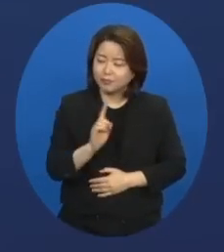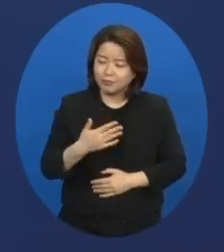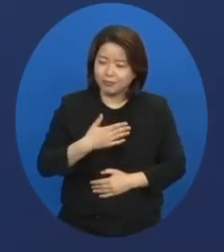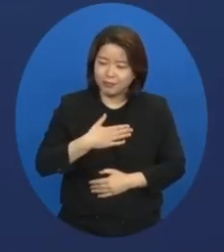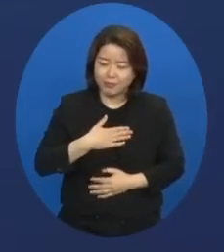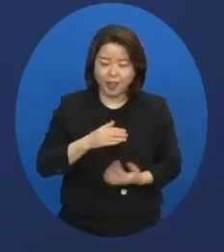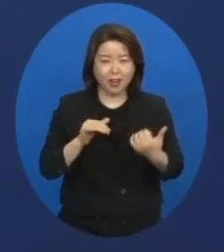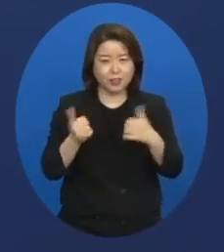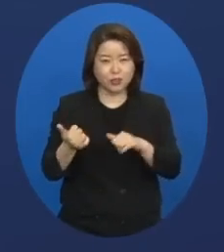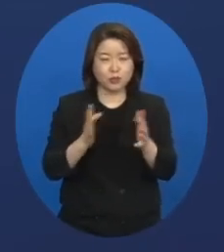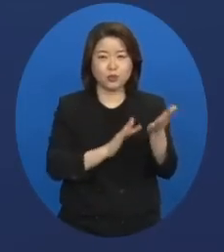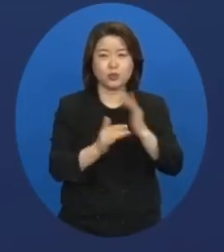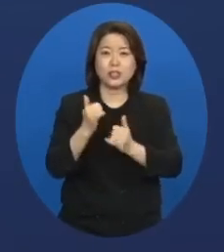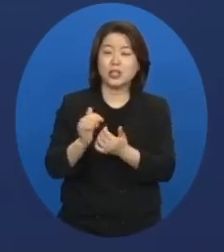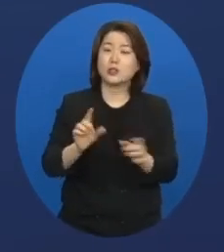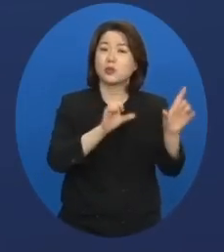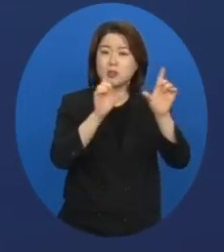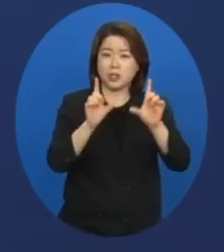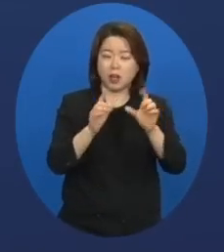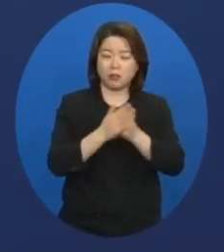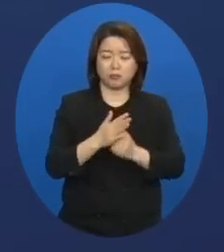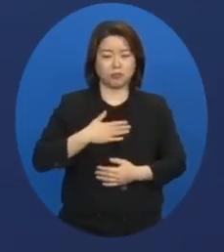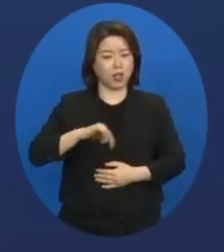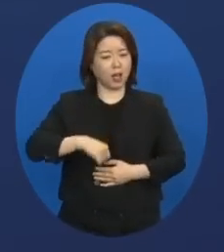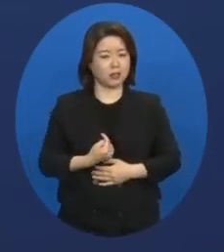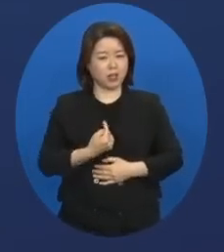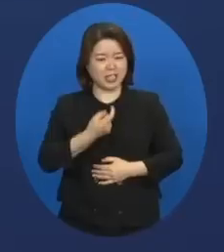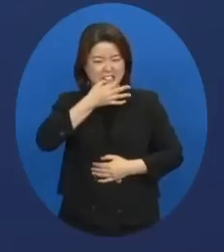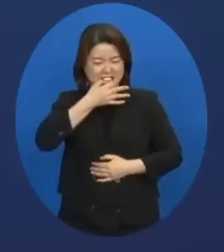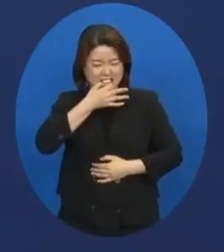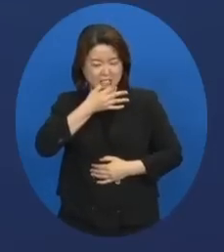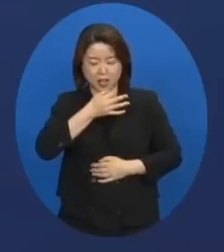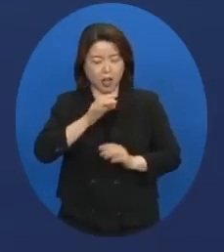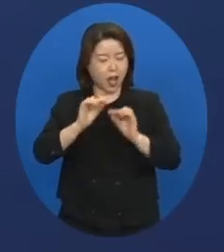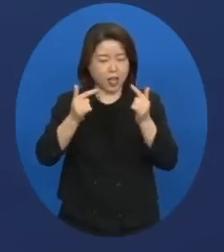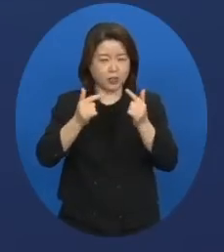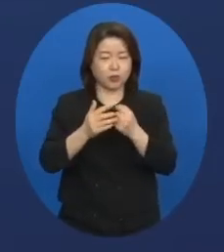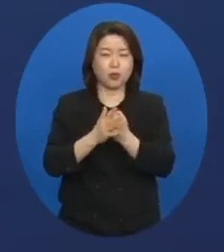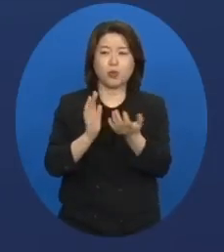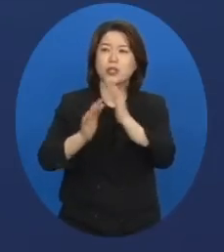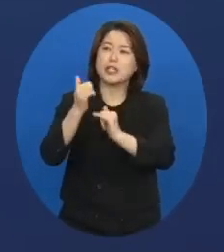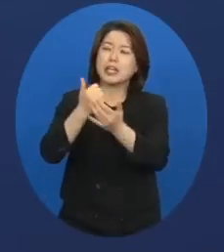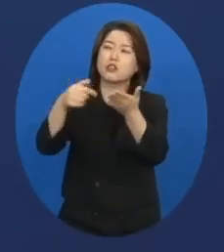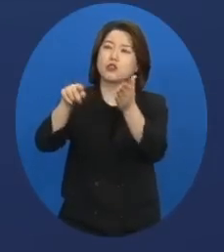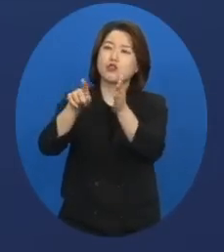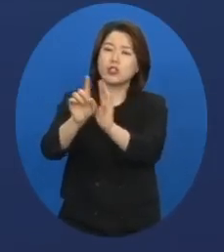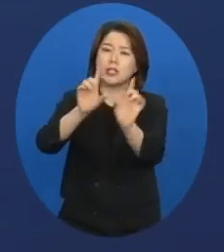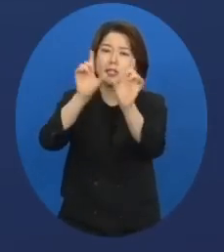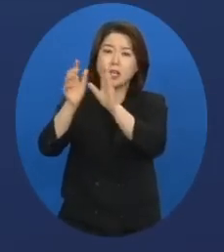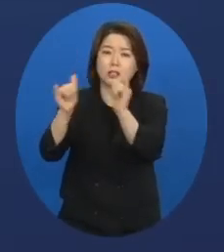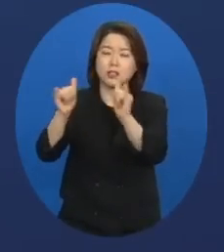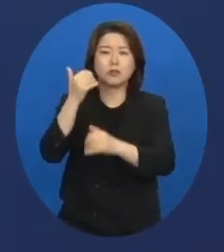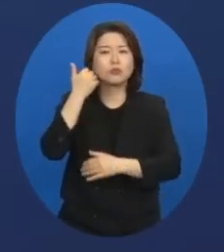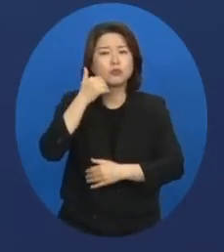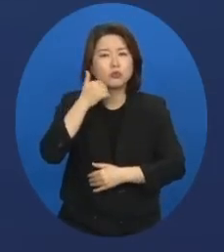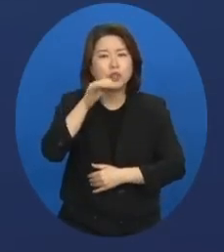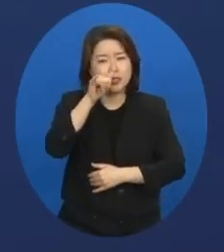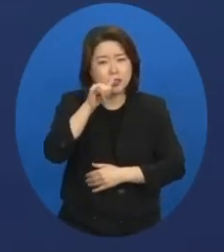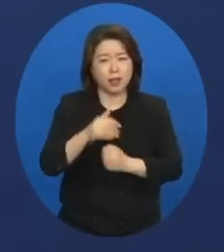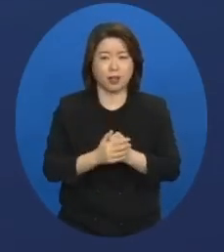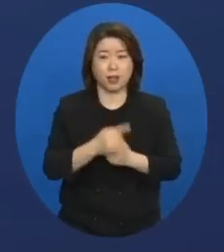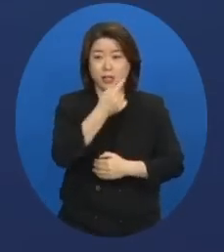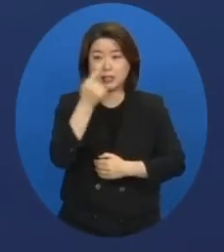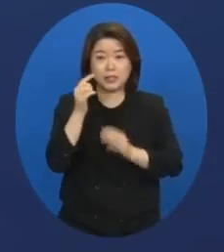죽고 예수를 살고 자기 자신을 위해서 살지 않고 예수님을 위해서 사는 사람이 어떤 사람이 있는가?